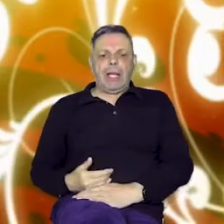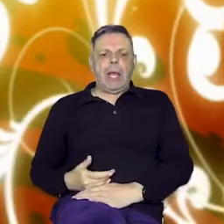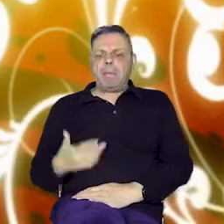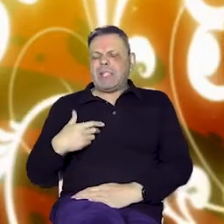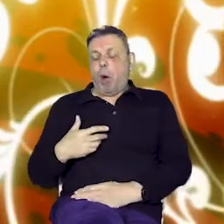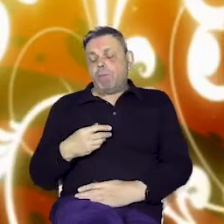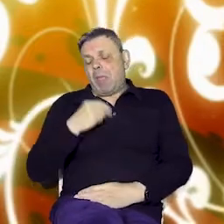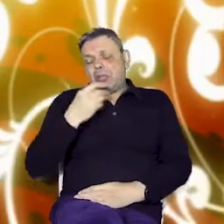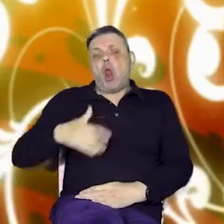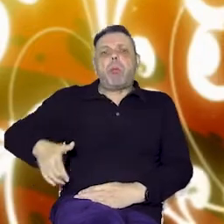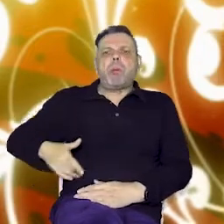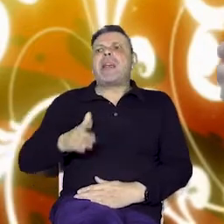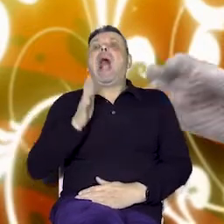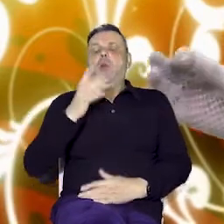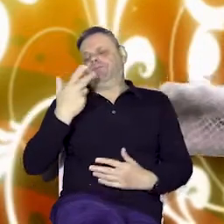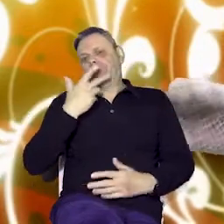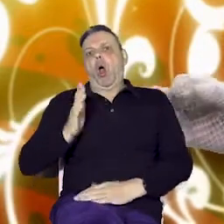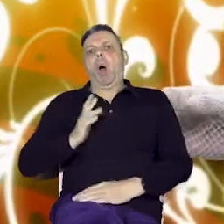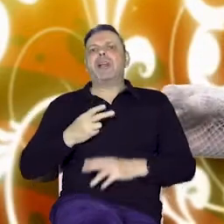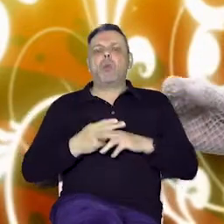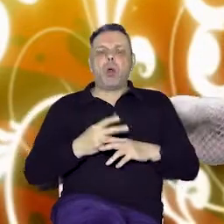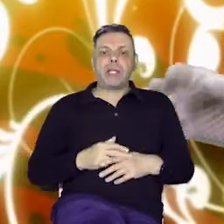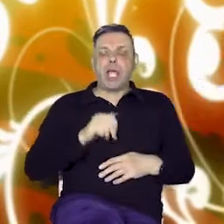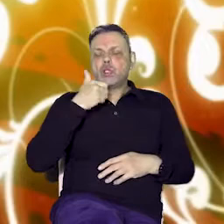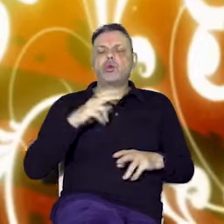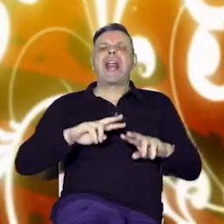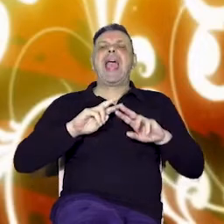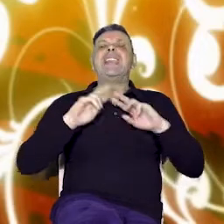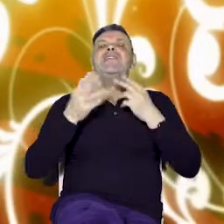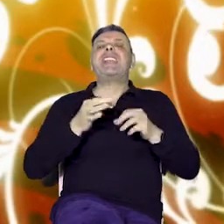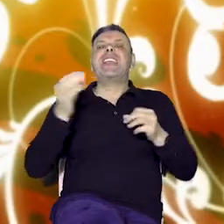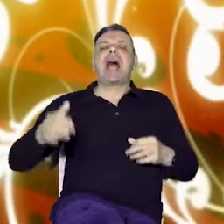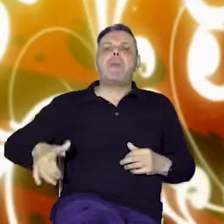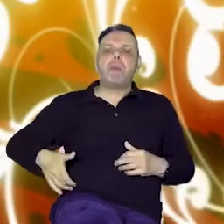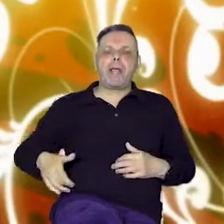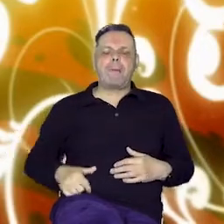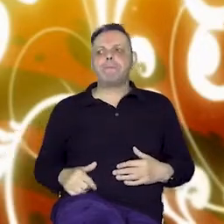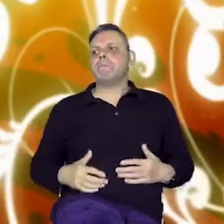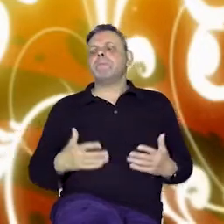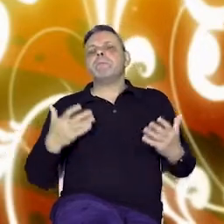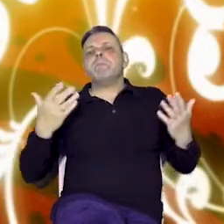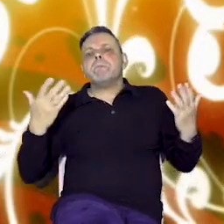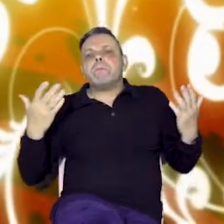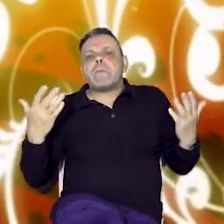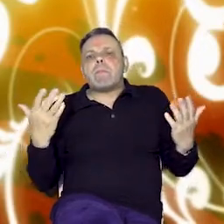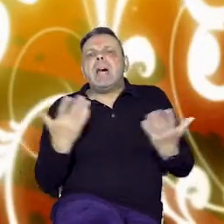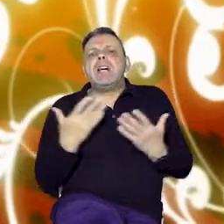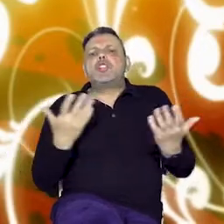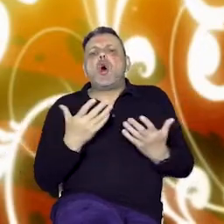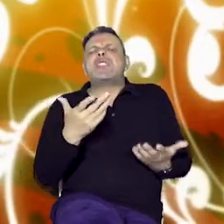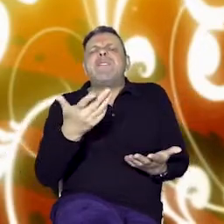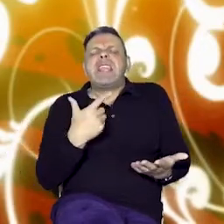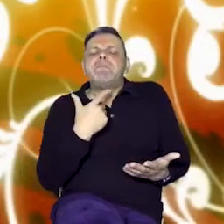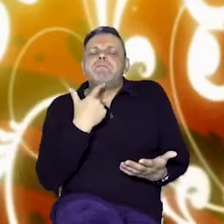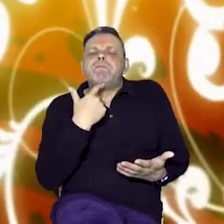jednu opasnu bolest, ali sutra je Svjetski dan bubrega. Na što ste poantirali? Kako ste poantirali to? Pa mi u